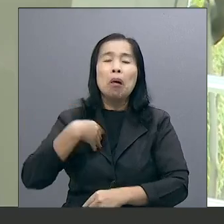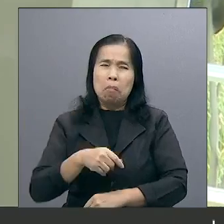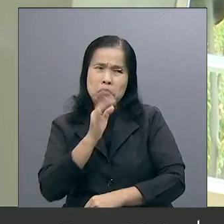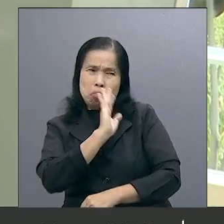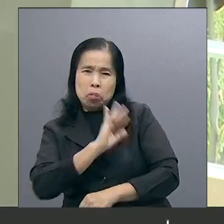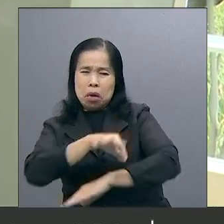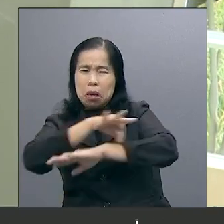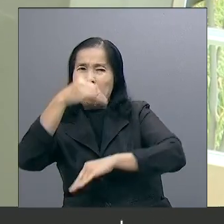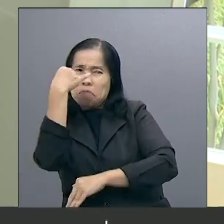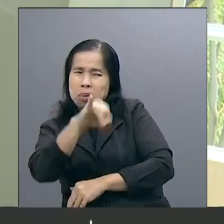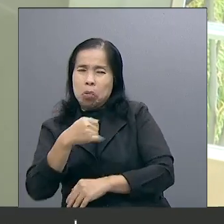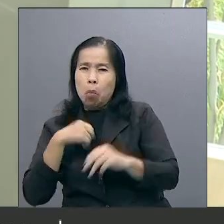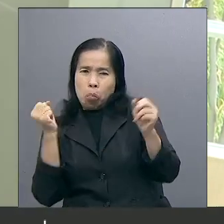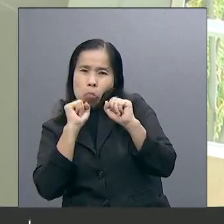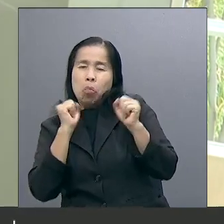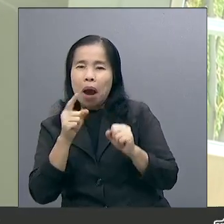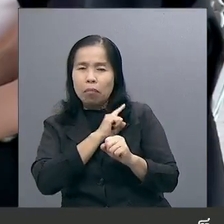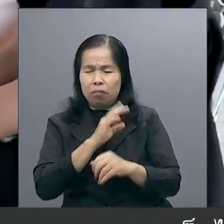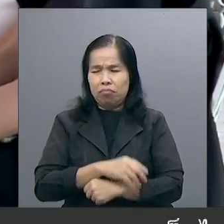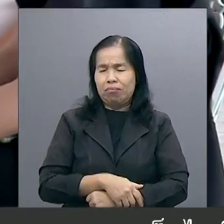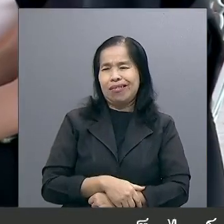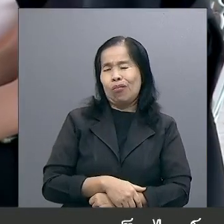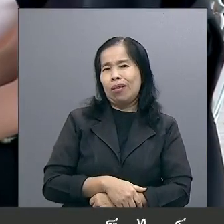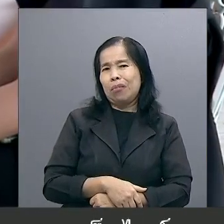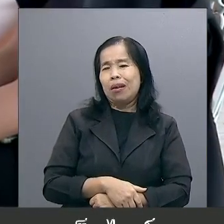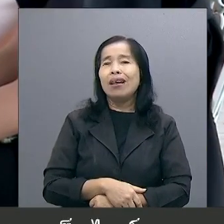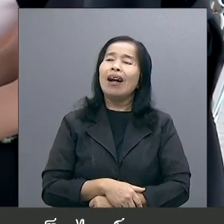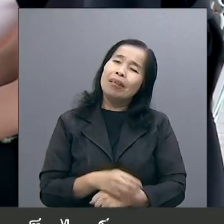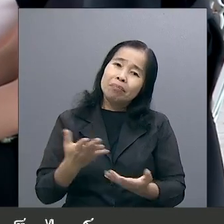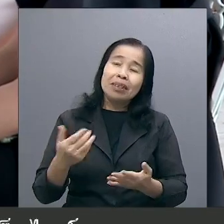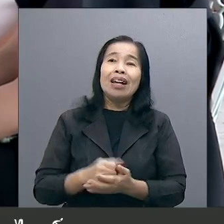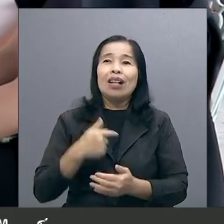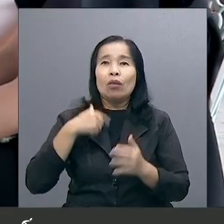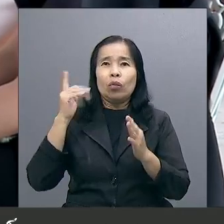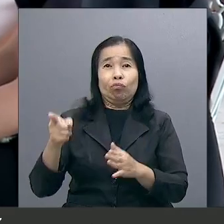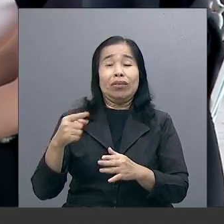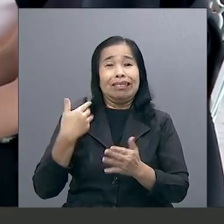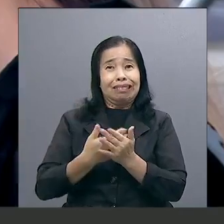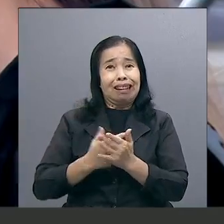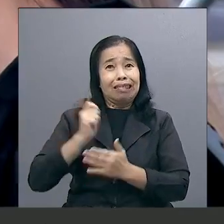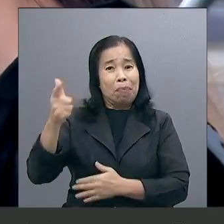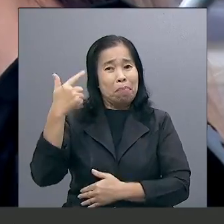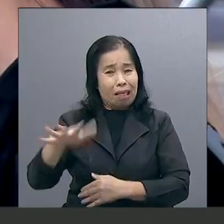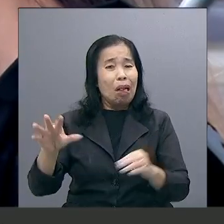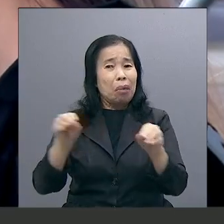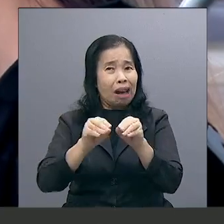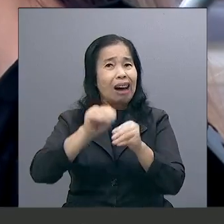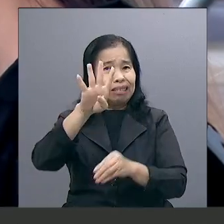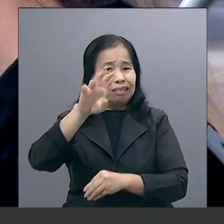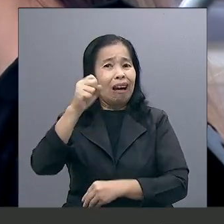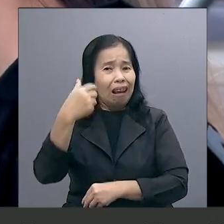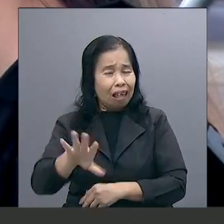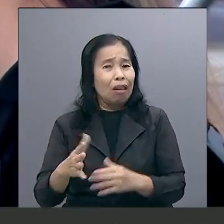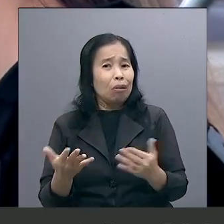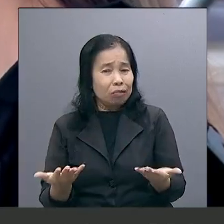าน เสียงตัความไม่ปลดภัยถึแ้ในปียะบุรมดชาชีพผู้เสีหายจะจายเงินไปแล้เกือบ 4,000 บาก็ตามยืน